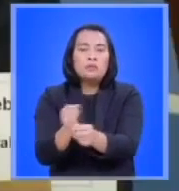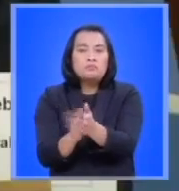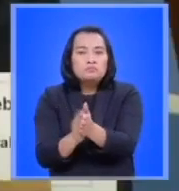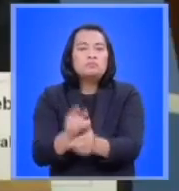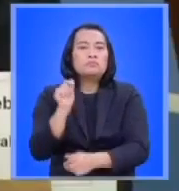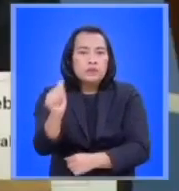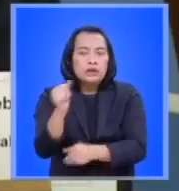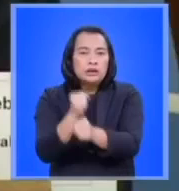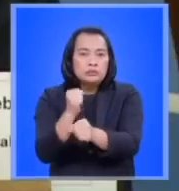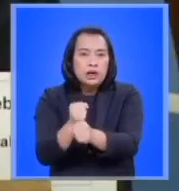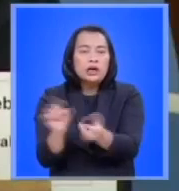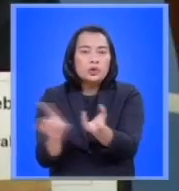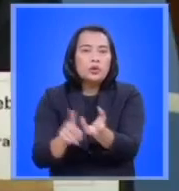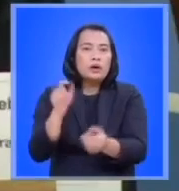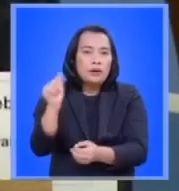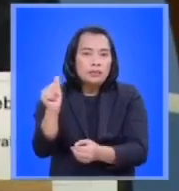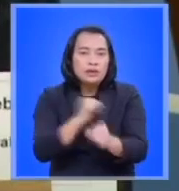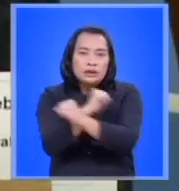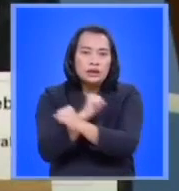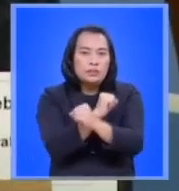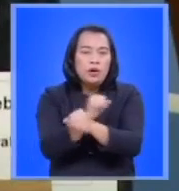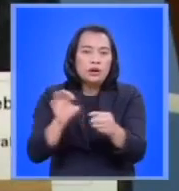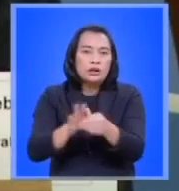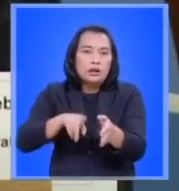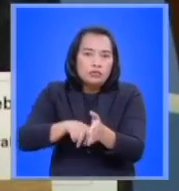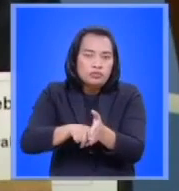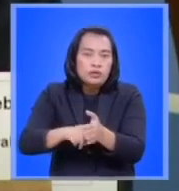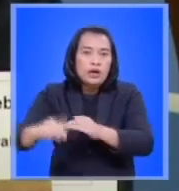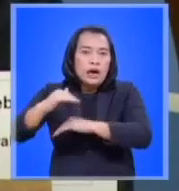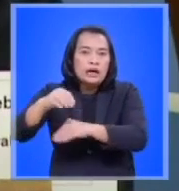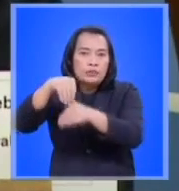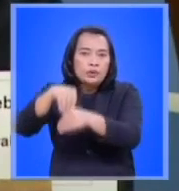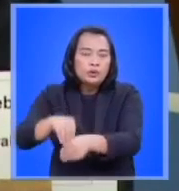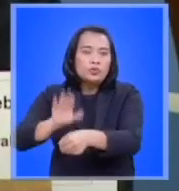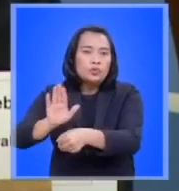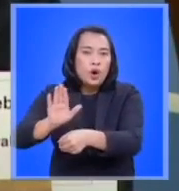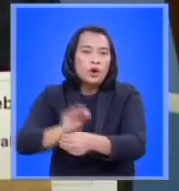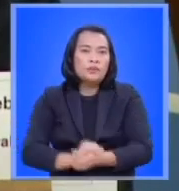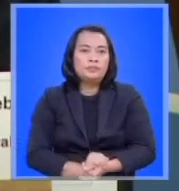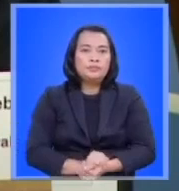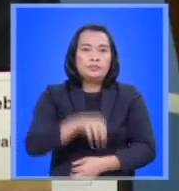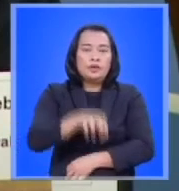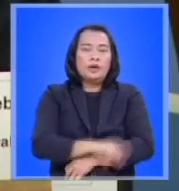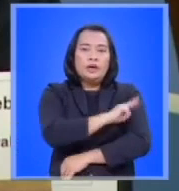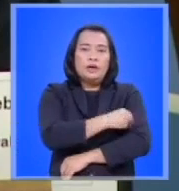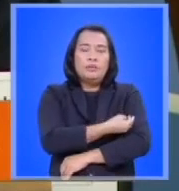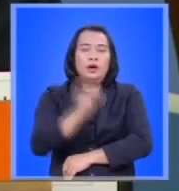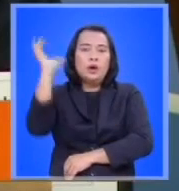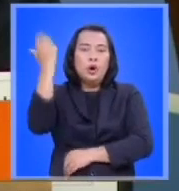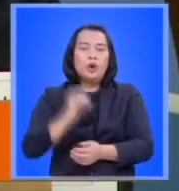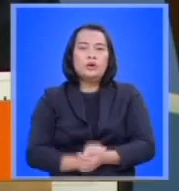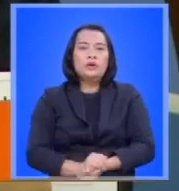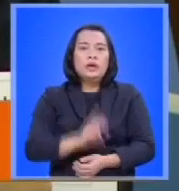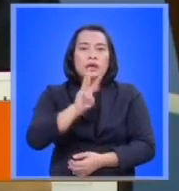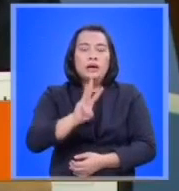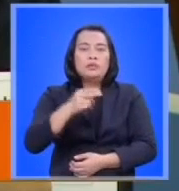าพนะคะในการที่จะระงับยับยั้งการแพร่ระบาดให้อยู่ในวงจำกัดค่ะโดยองค์การอนามัยโลกหรือว่า WHO นะคะเตรียมประชุมฉุกเฉิน